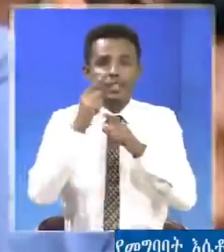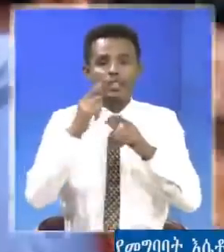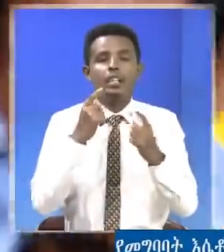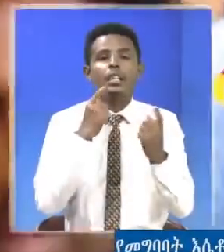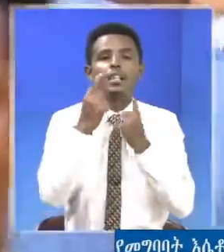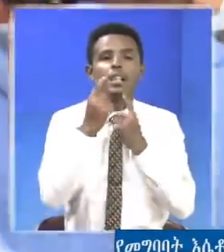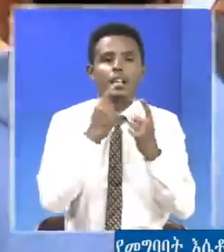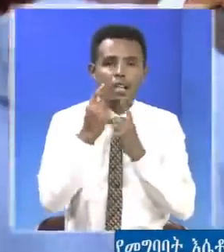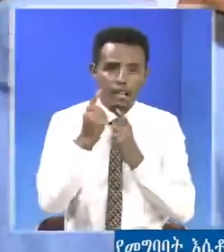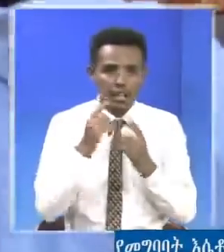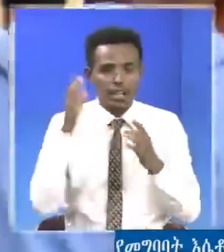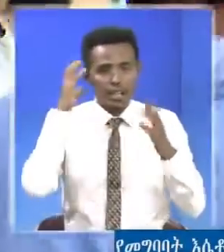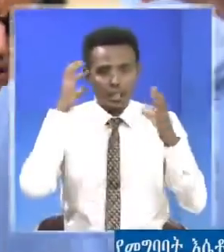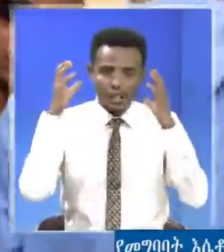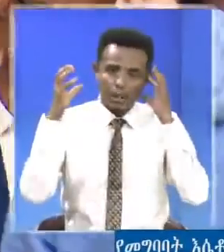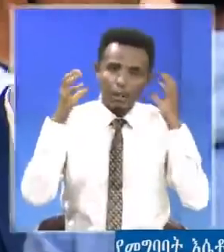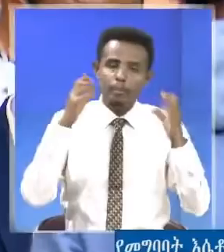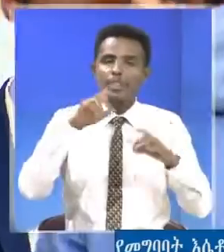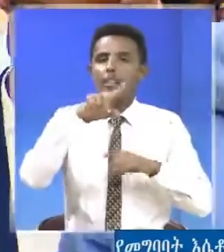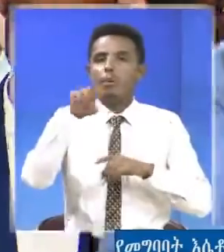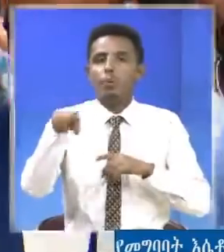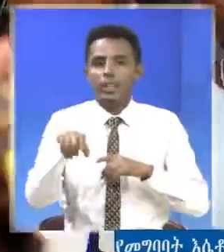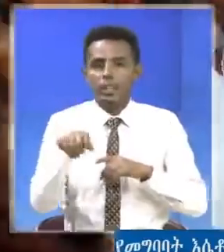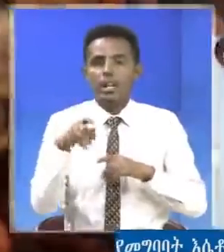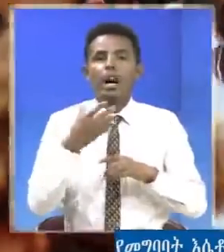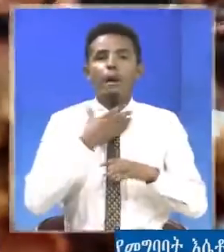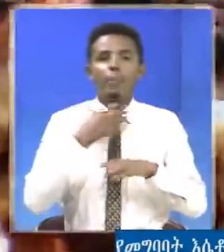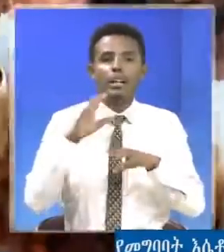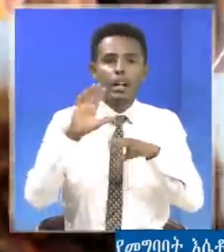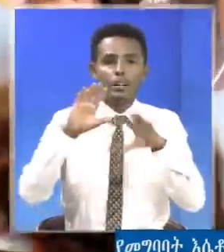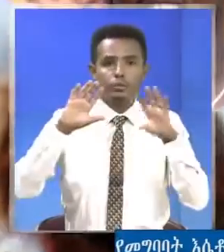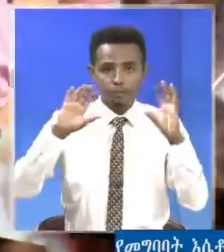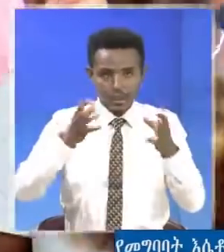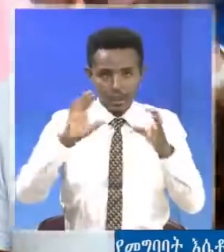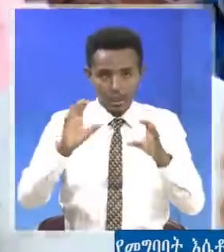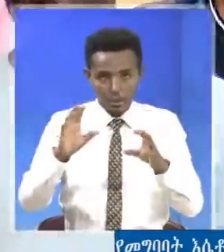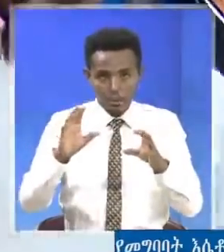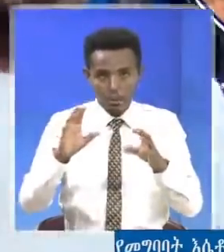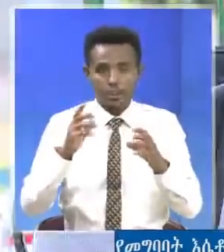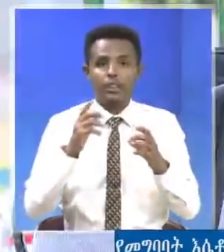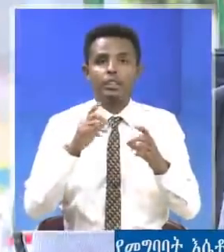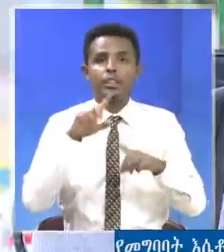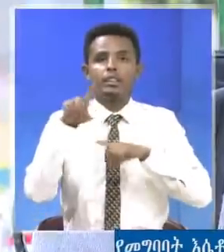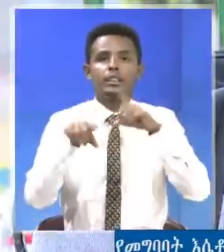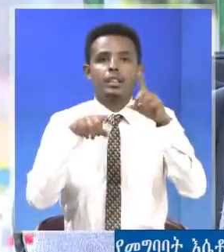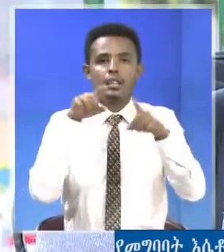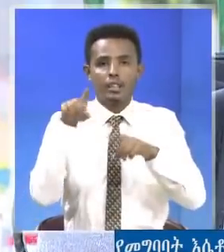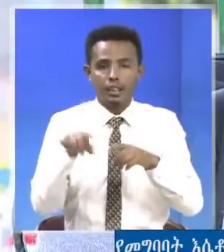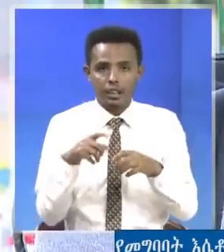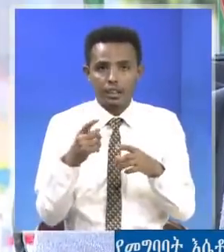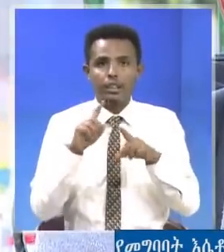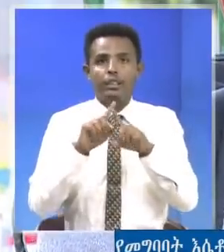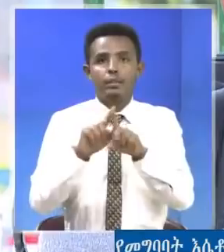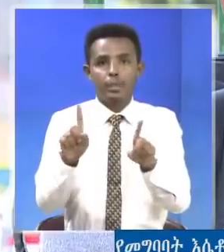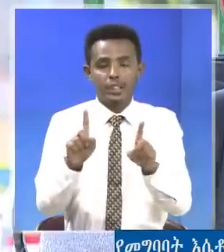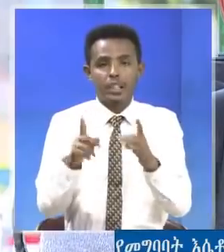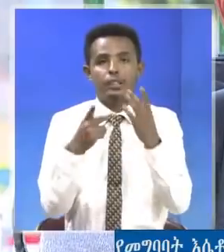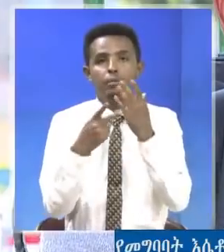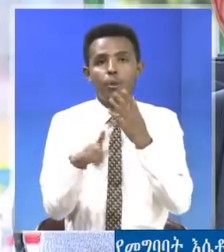እየተነጋገርን እየተደማመጥን ነው ወይ ሲል አማራ ሚዲያ ኮርፖሬሽን ዜጎቹን ይጠይቃል። ስፔሻሊ እነዚህ